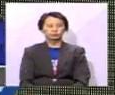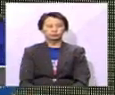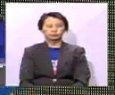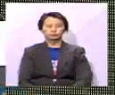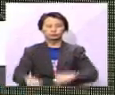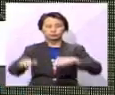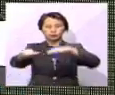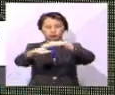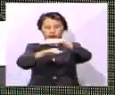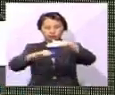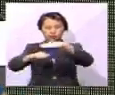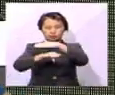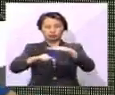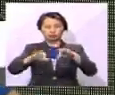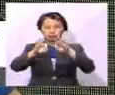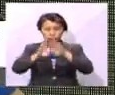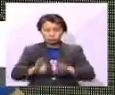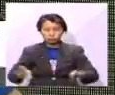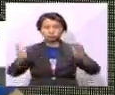Asas utama